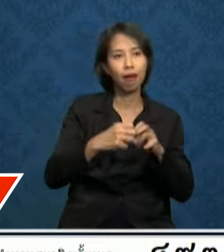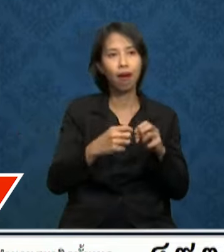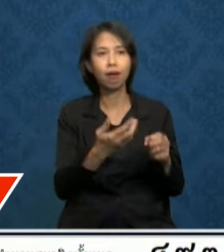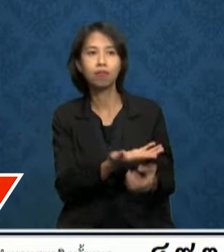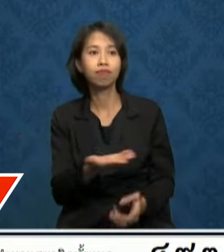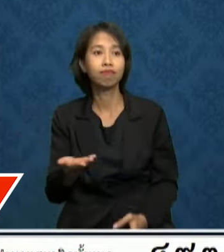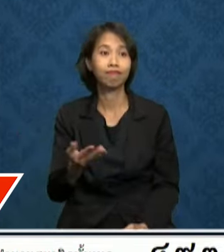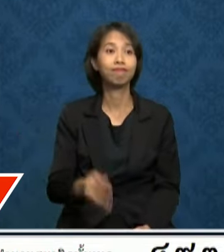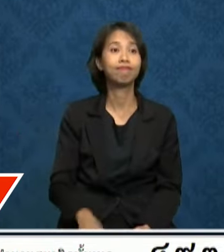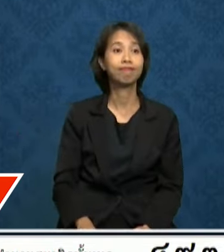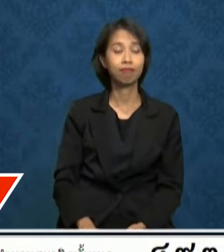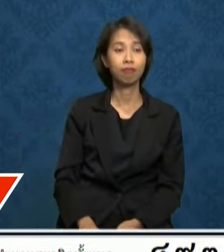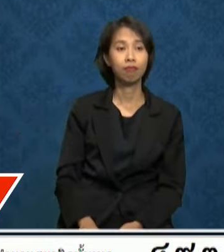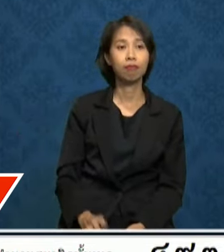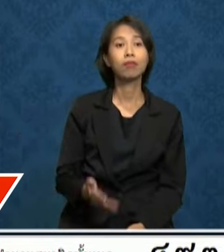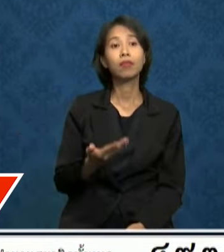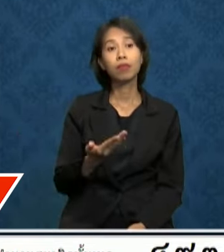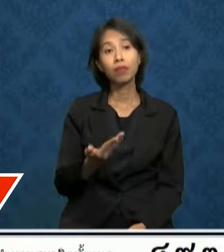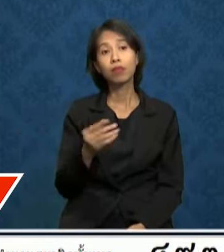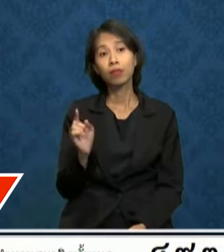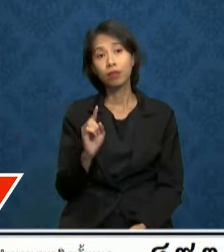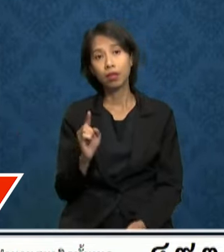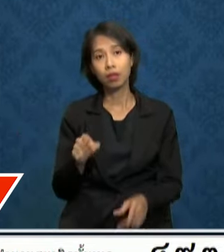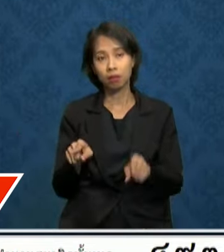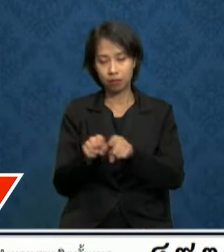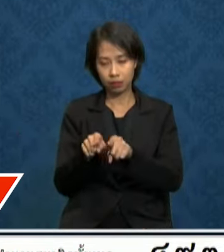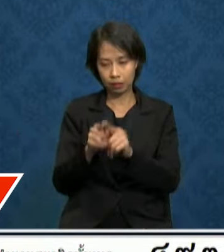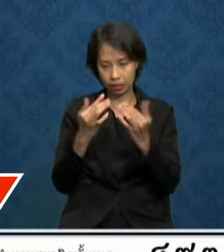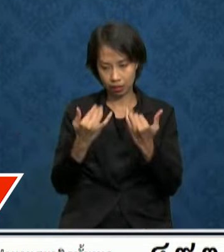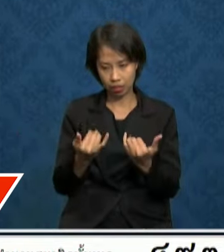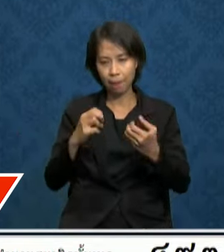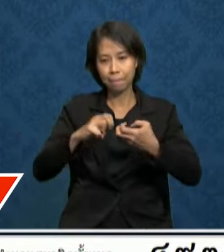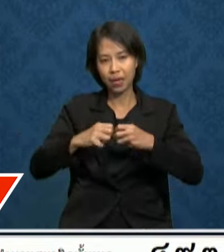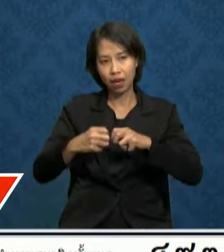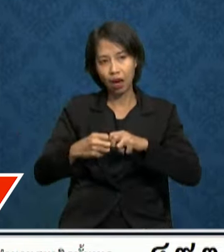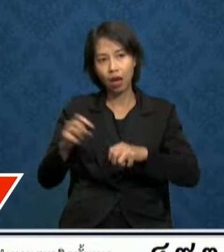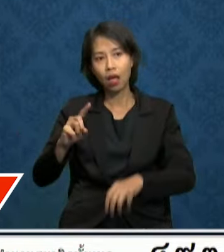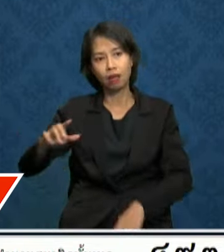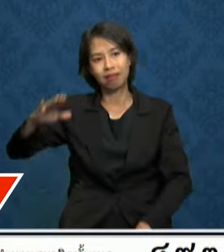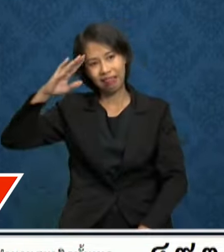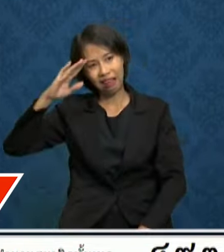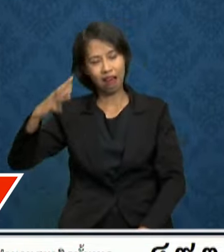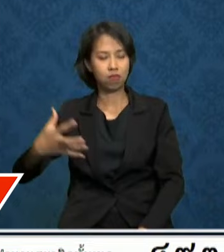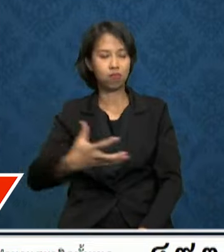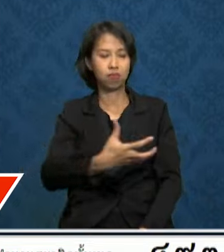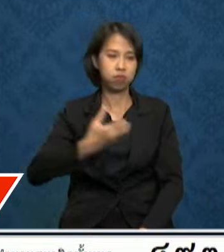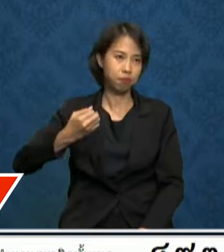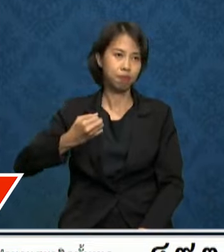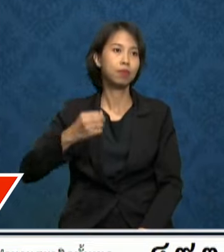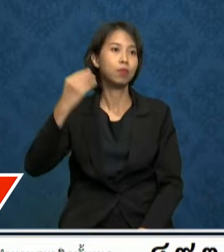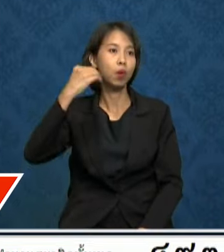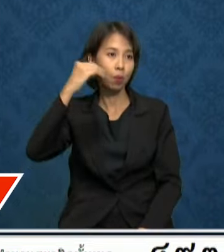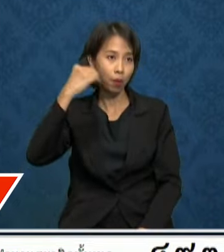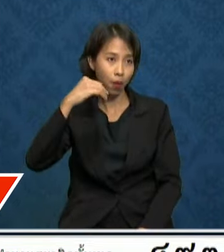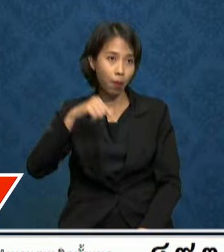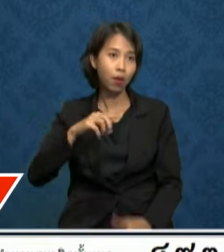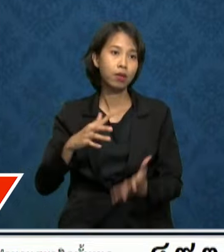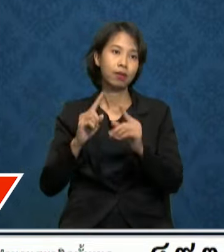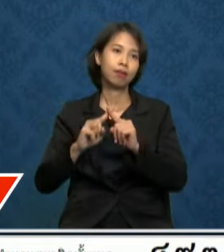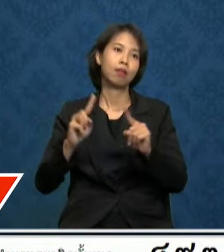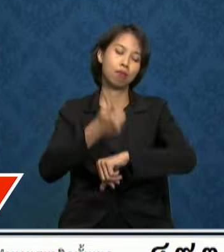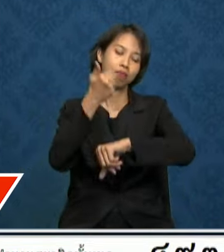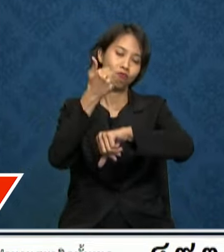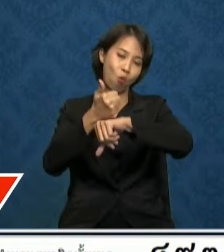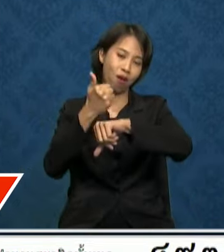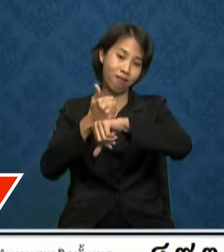ามจะทิ้งทวนก่อนแขวนไม้ด้วยการเรียกถกกฎหมายเพื่อแก้ไขปัญหาการทำรัฐประหารแต่ปรากฏว่าจาก4 หน่วยงานหลักผู้บัญชาการเนี่ยไม่มา